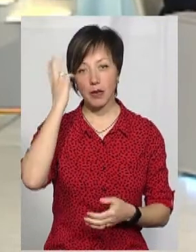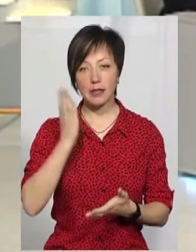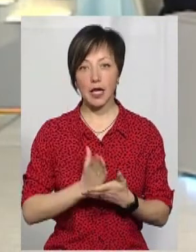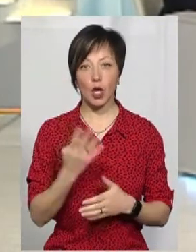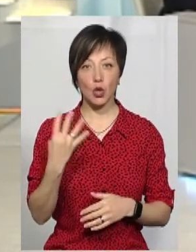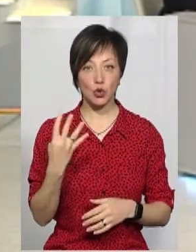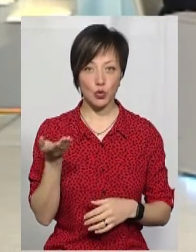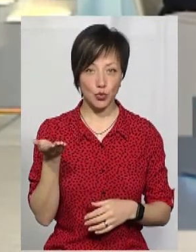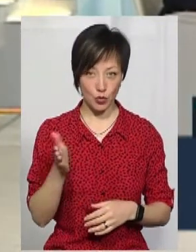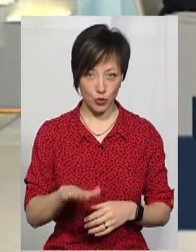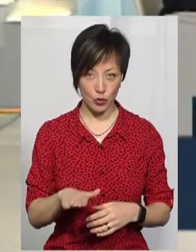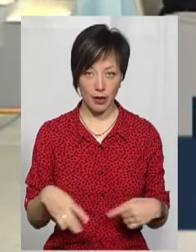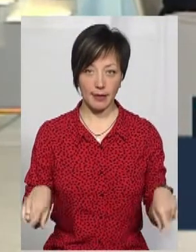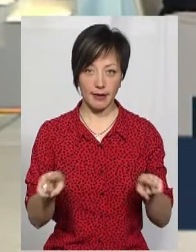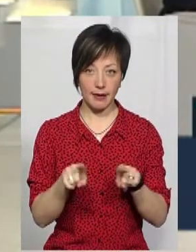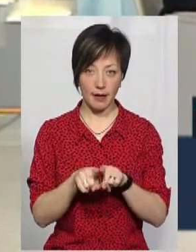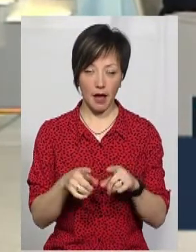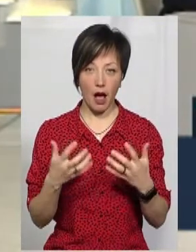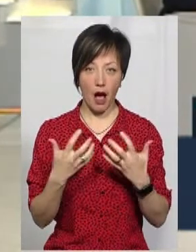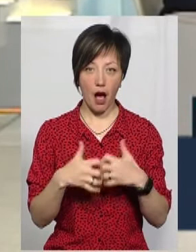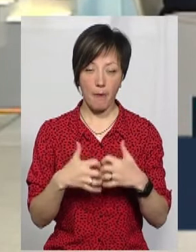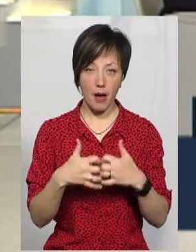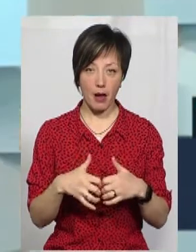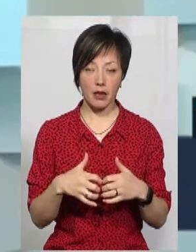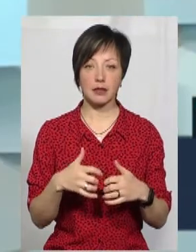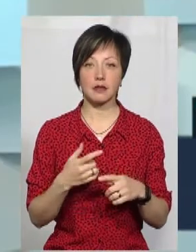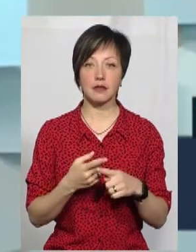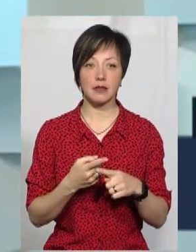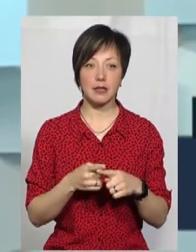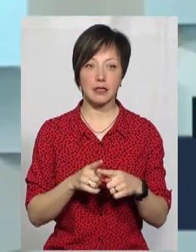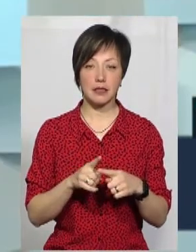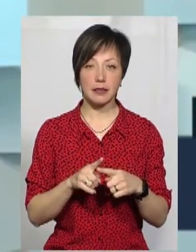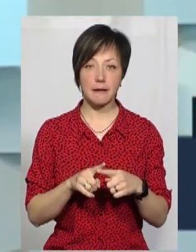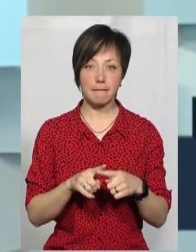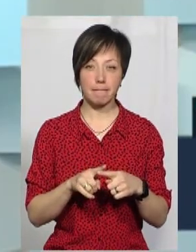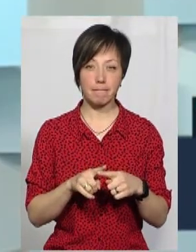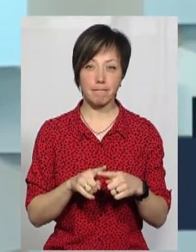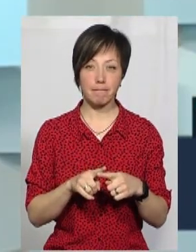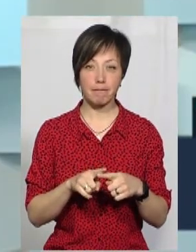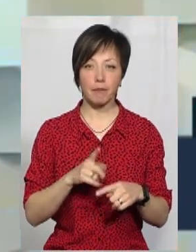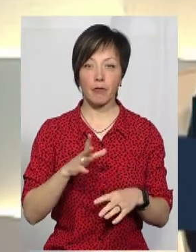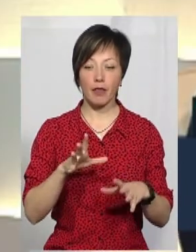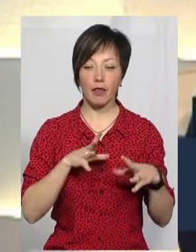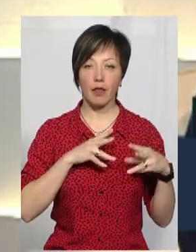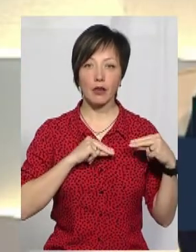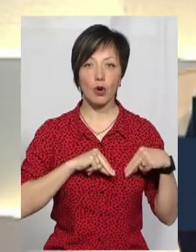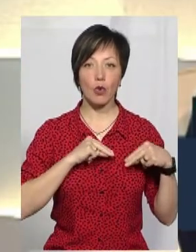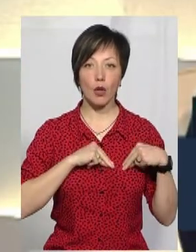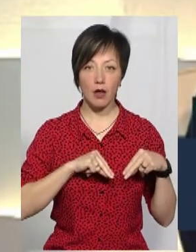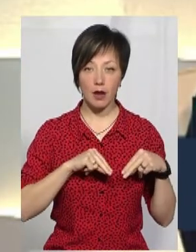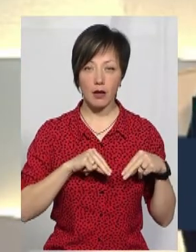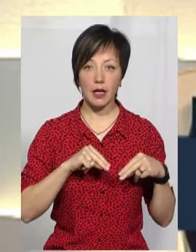40 апаратів таких, це в основних закладах стаціонарного типу. Наша колега